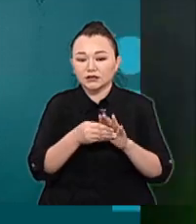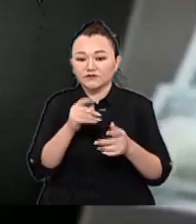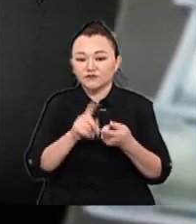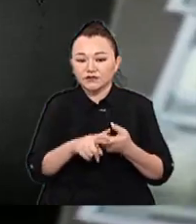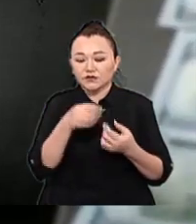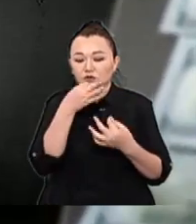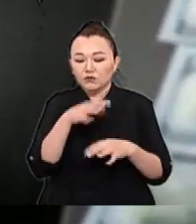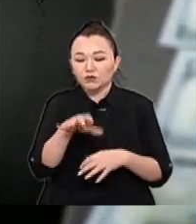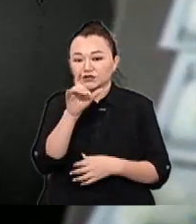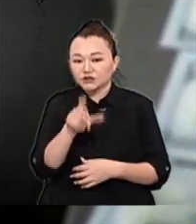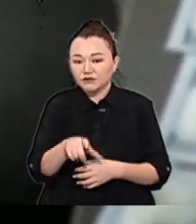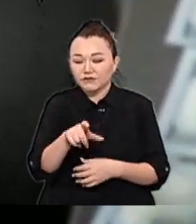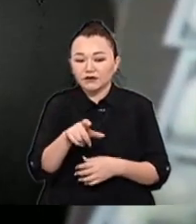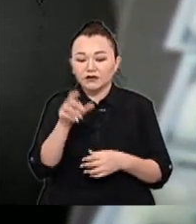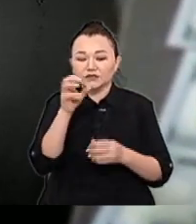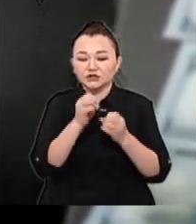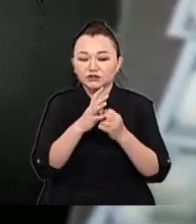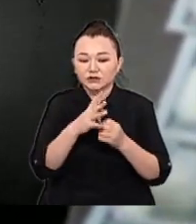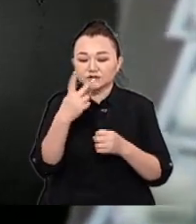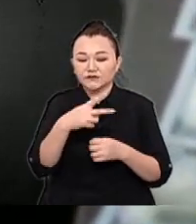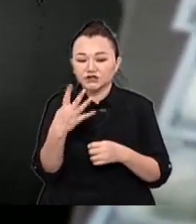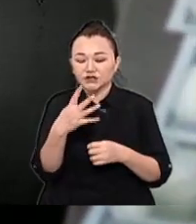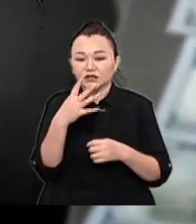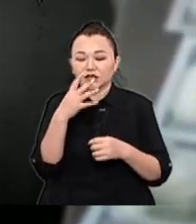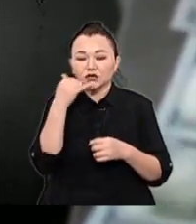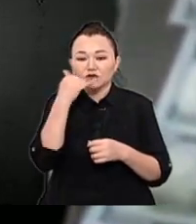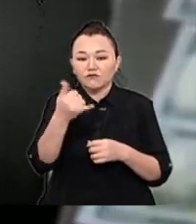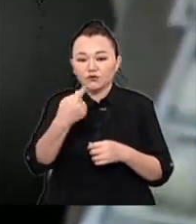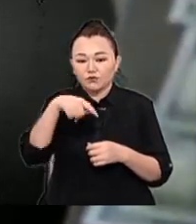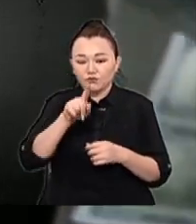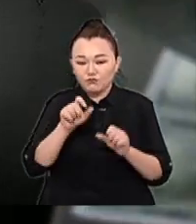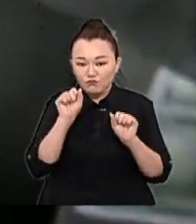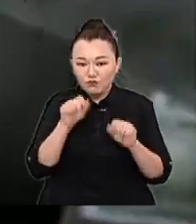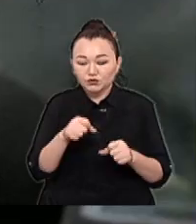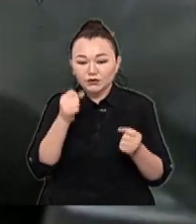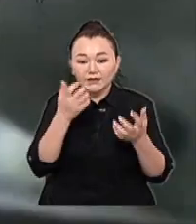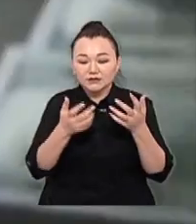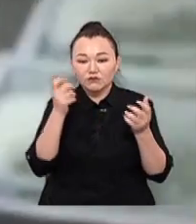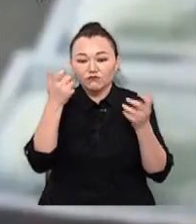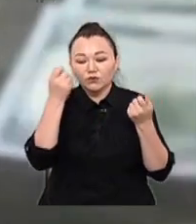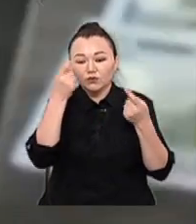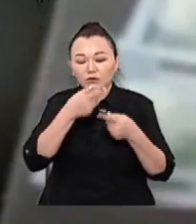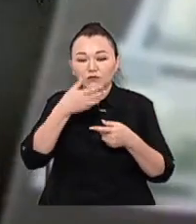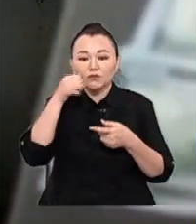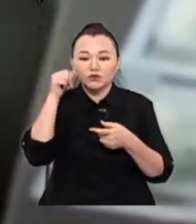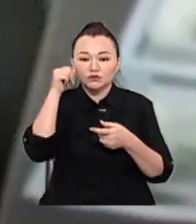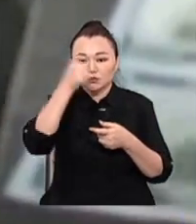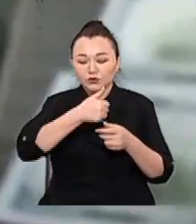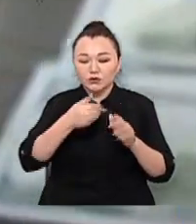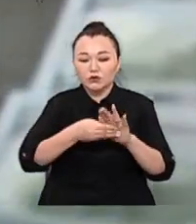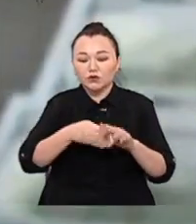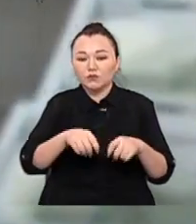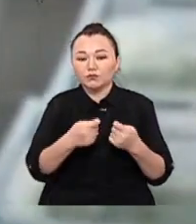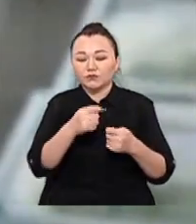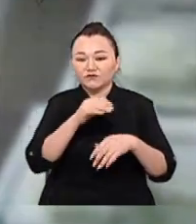туралы кез келген азамат 1424 телефонына хабарлай алады. Өткен жылы бұл кол орталыққа жемқорлық құқық бұзушылық